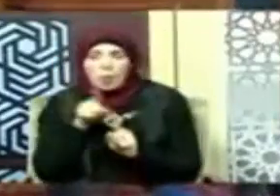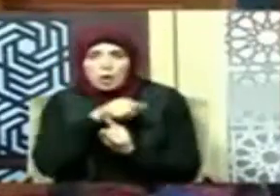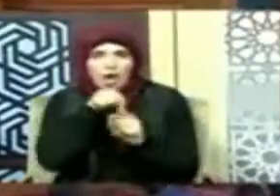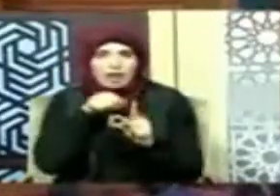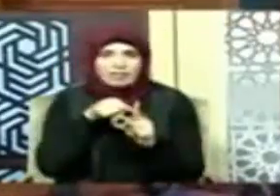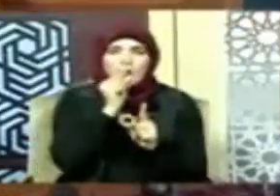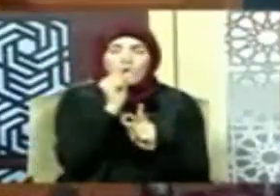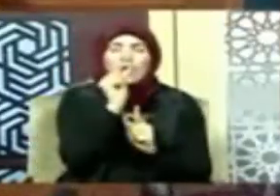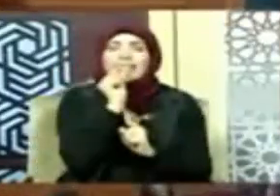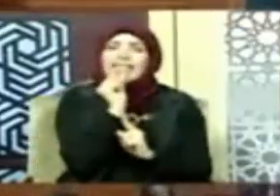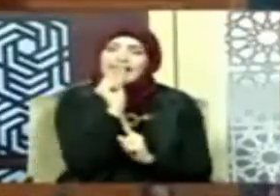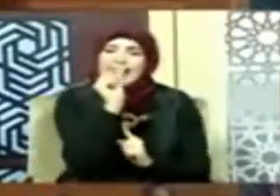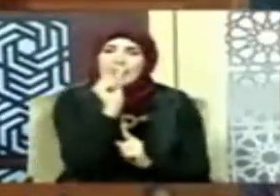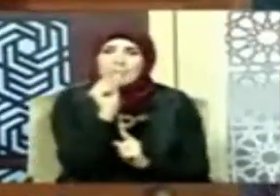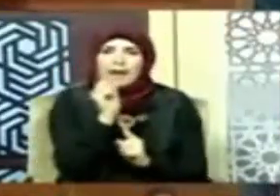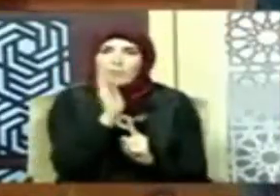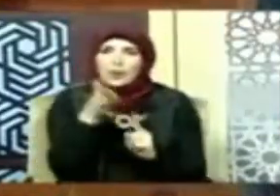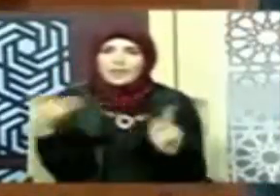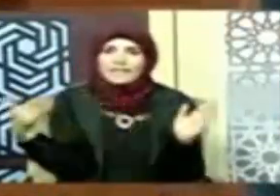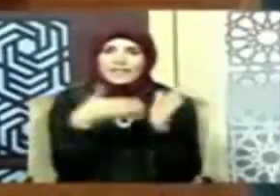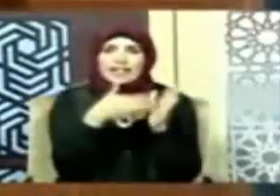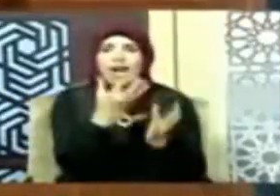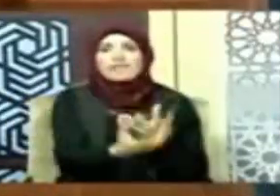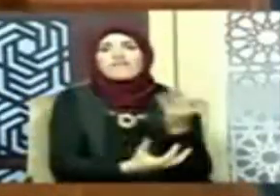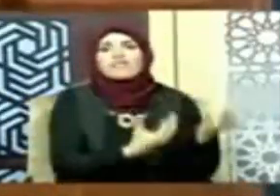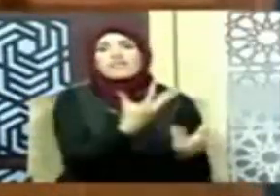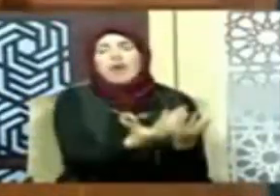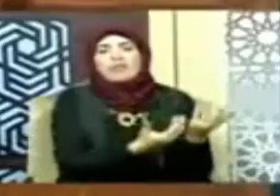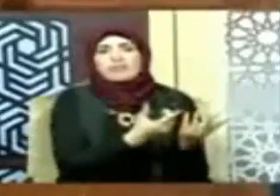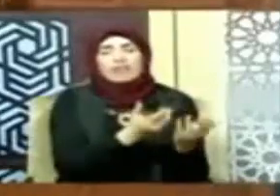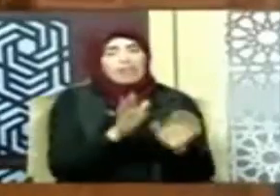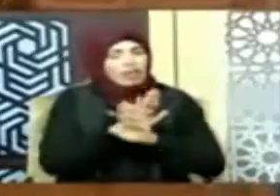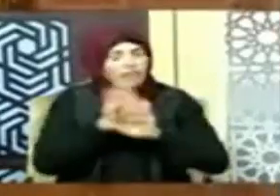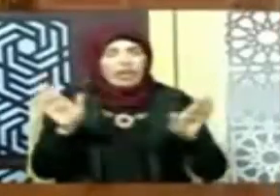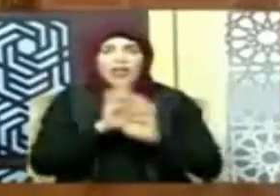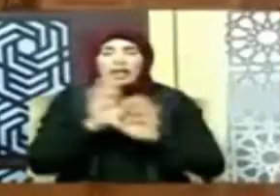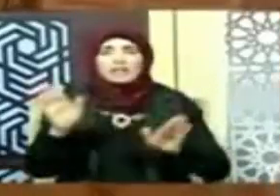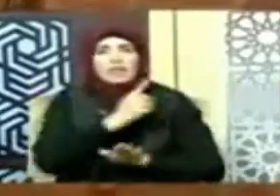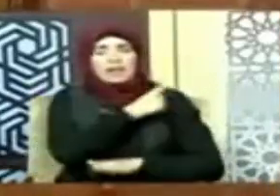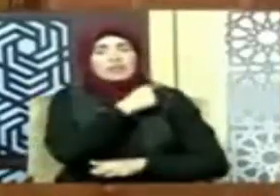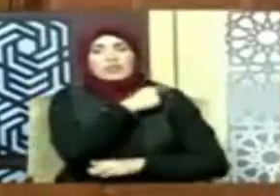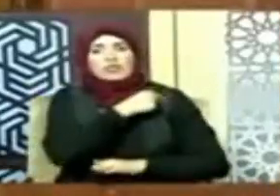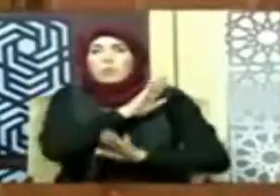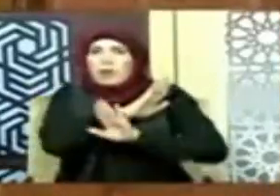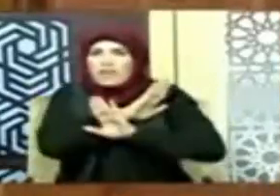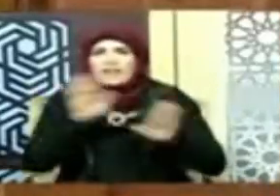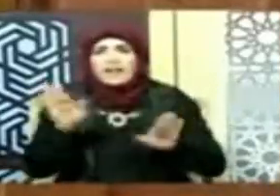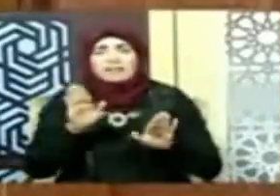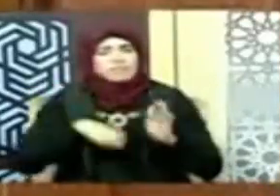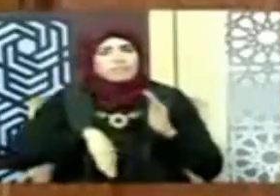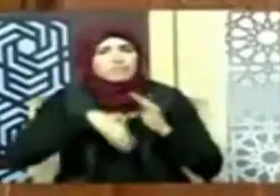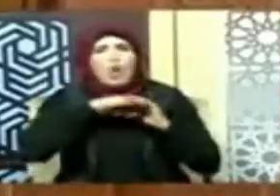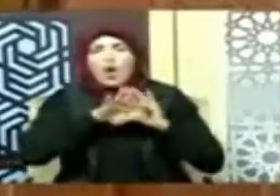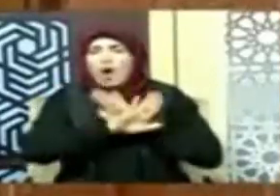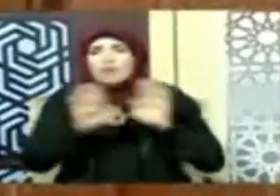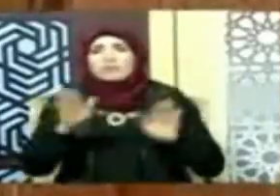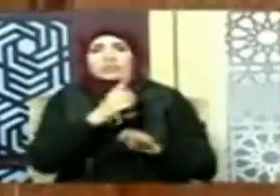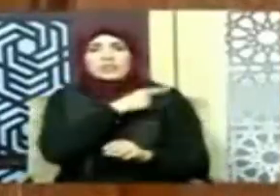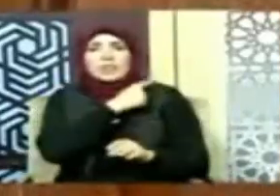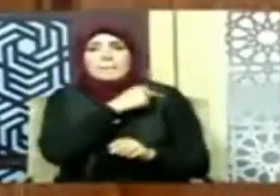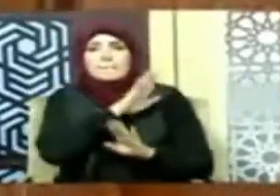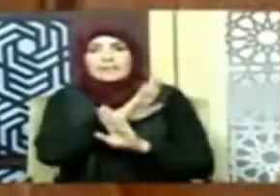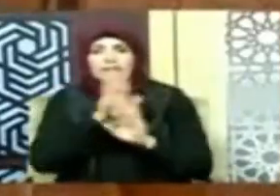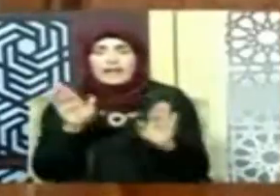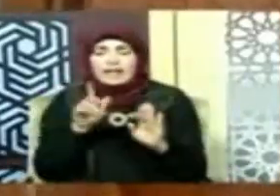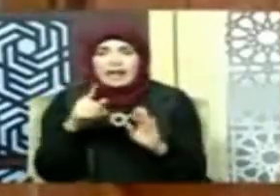يهوي بها في النار بعد الثريا. كفى بالمرء إثما أن يحدث بكل ما